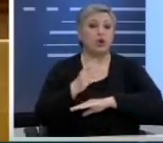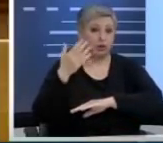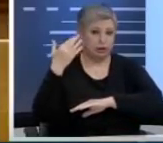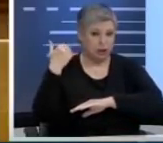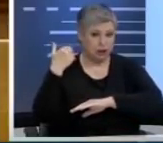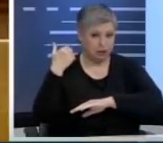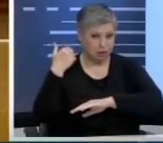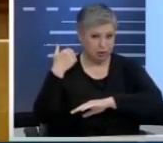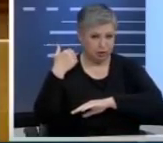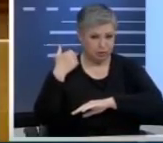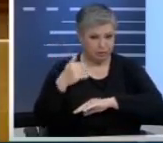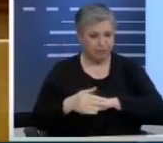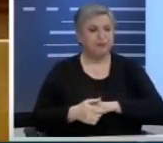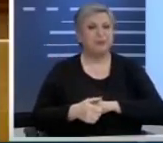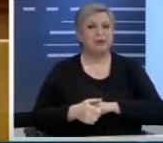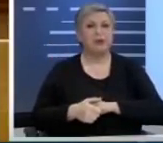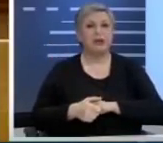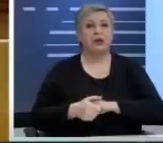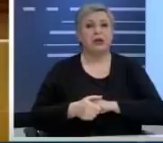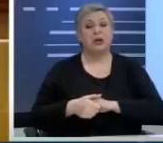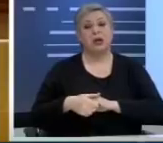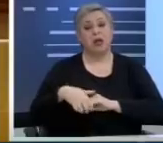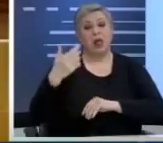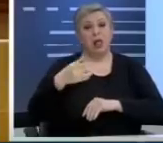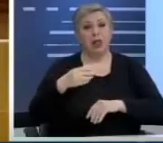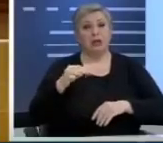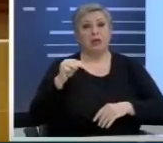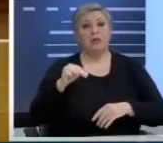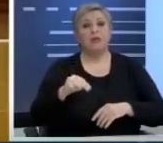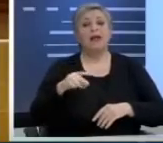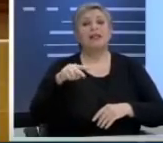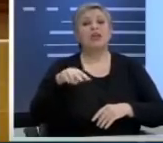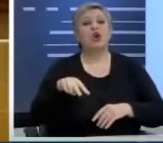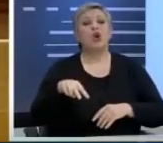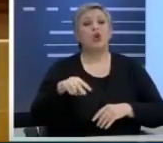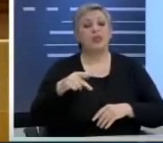Λέει ο κύριος... λέει ο Μάρτιν Λούθερ Κίνγκ, το βασικό